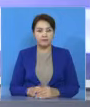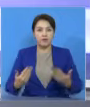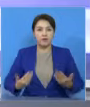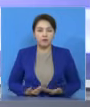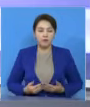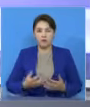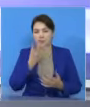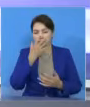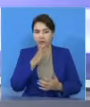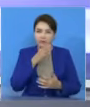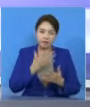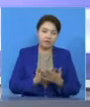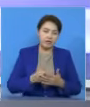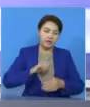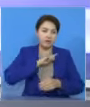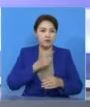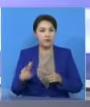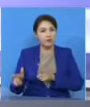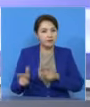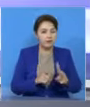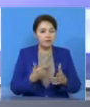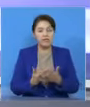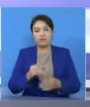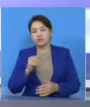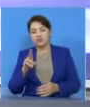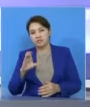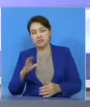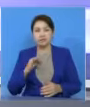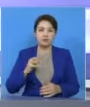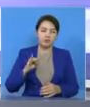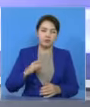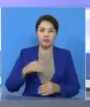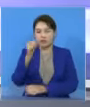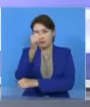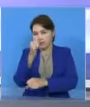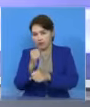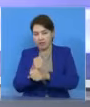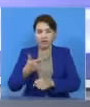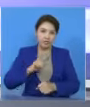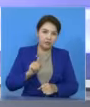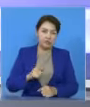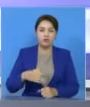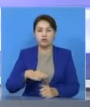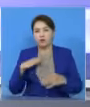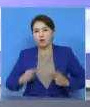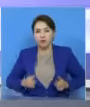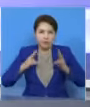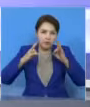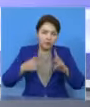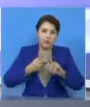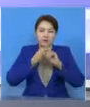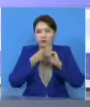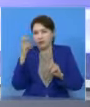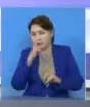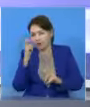Өңірде жылыту маусымына қызу дайындық жүріп жатыр. Ал төтенше жағдай департаментінің қызметкерлері газдан улану тұрғын үйдегі өртті